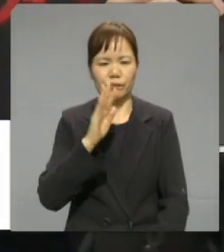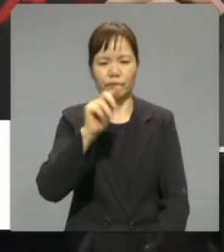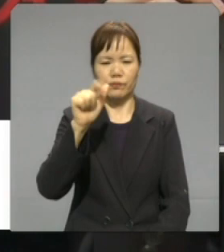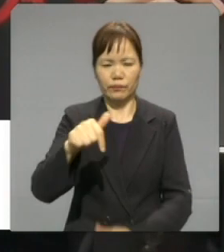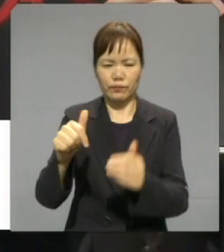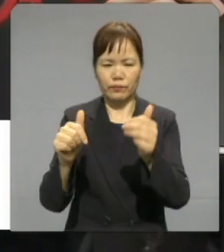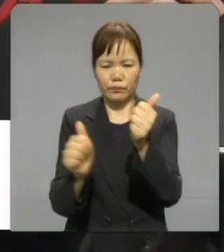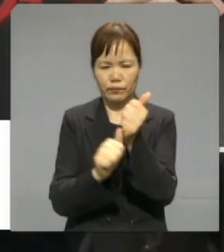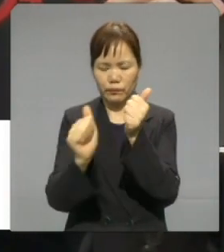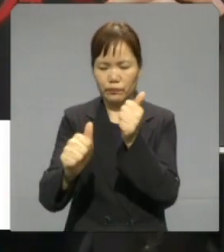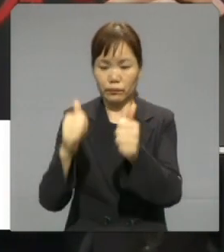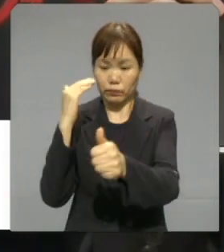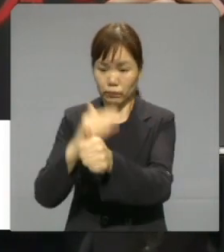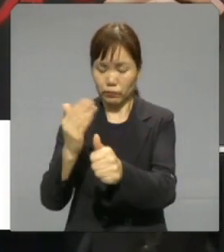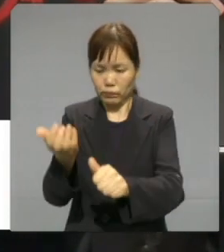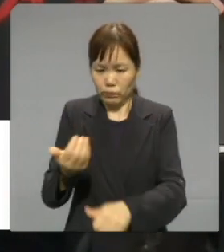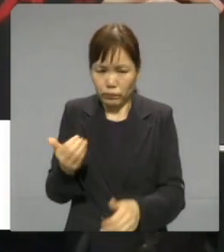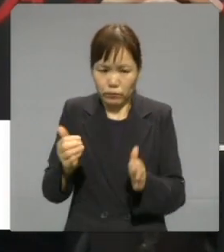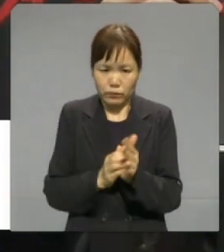박민수 관이